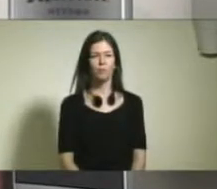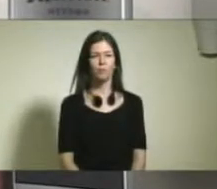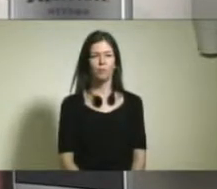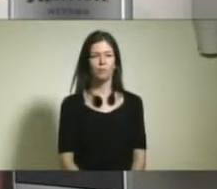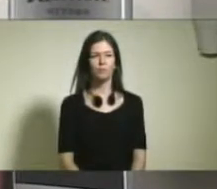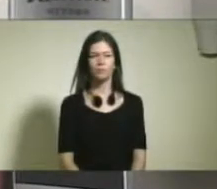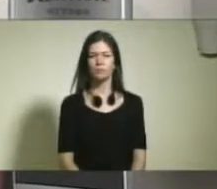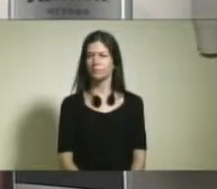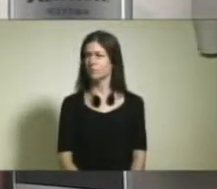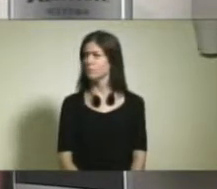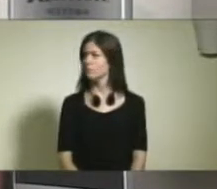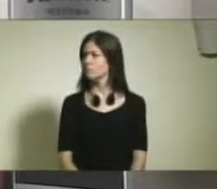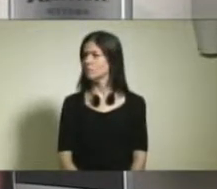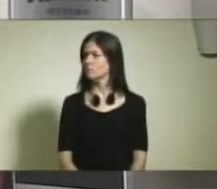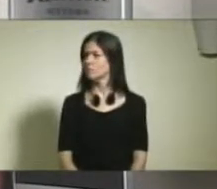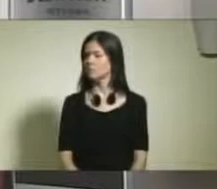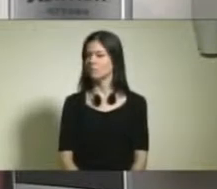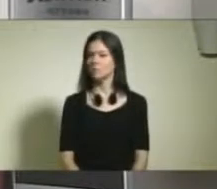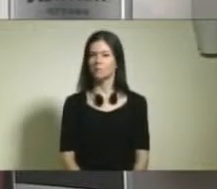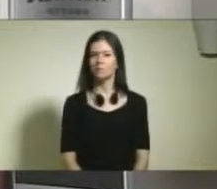Je peux commencer quand même.